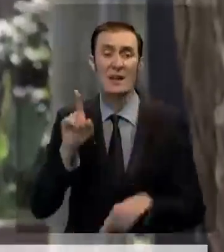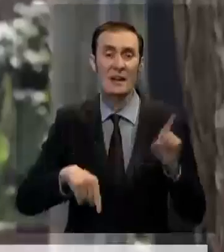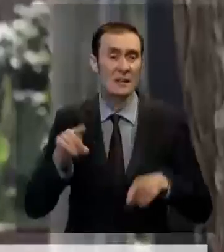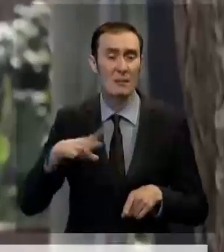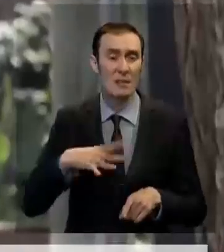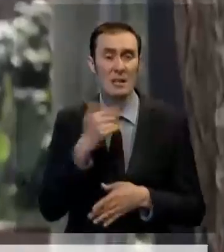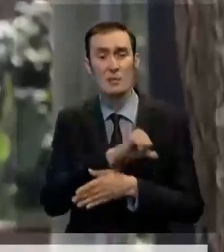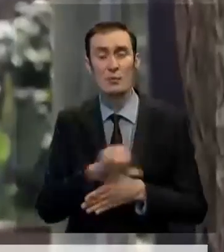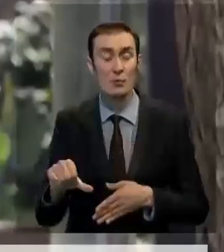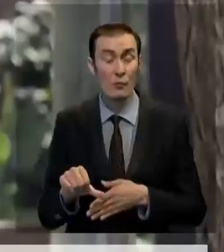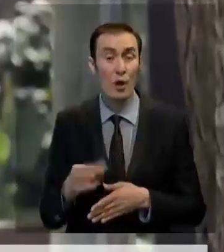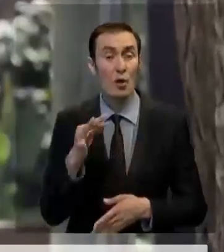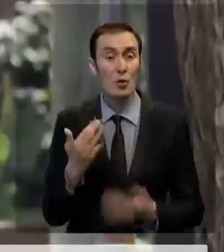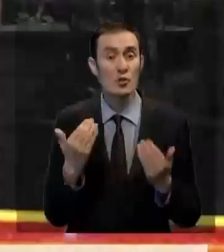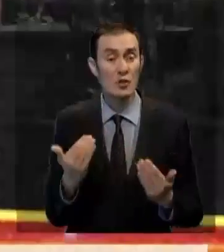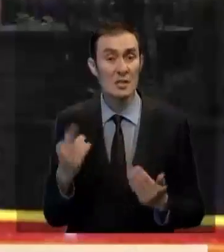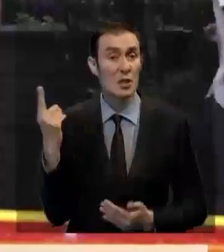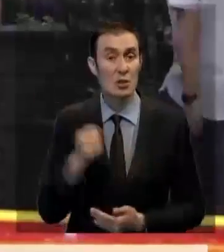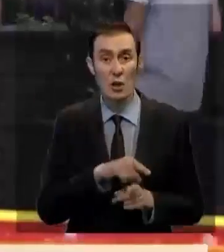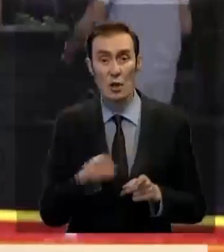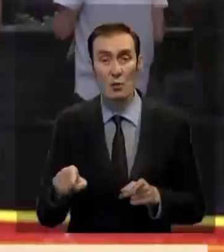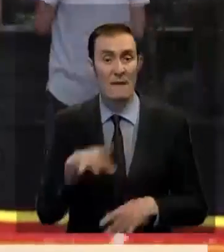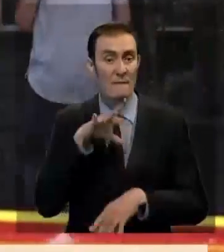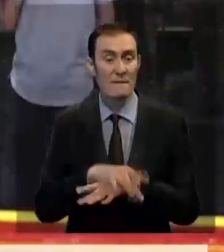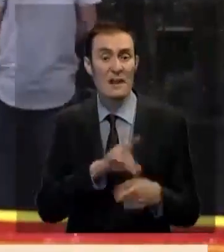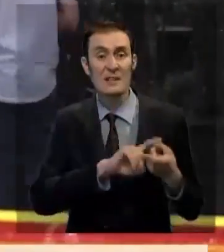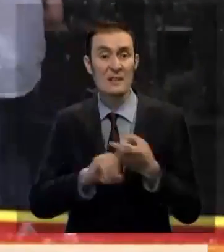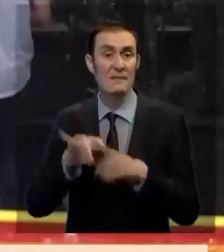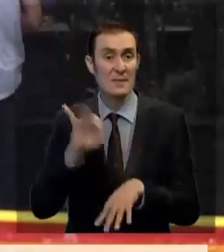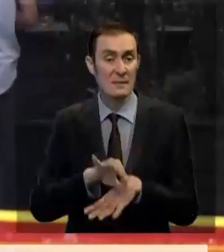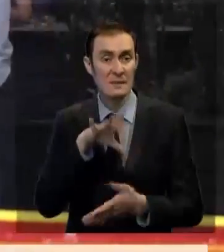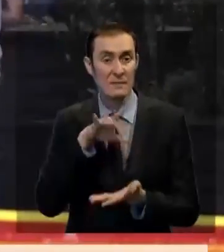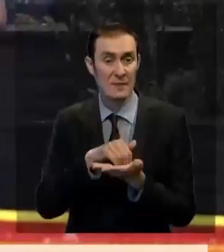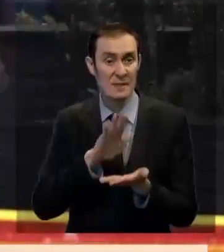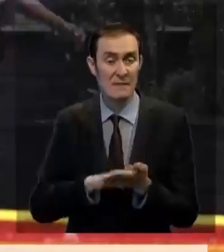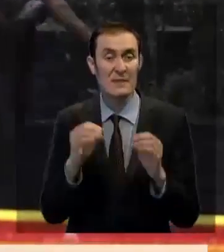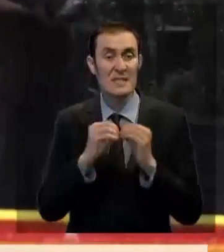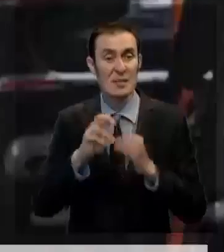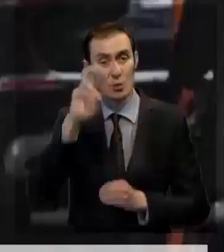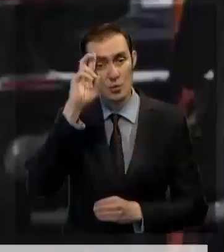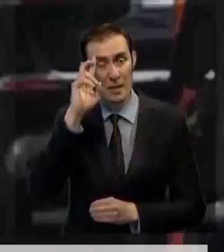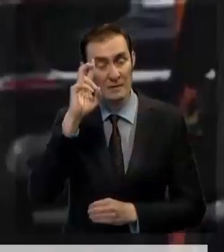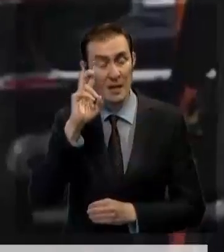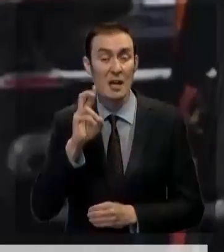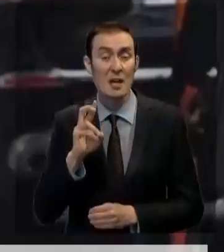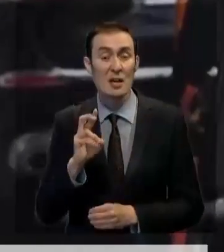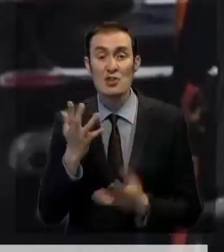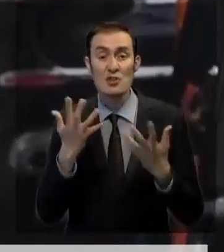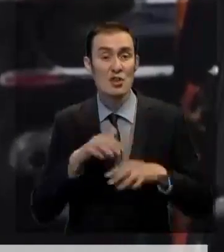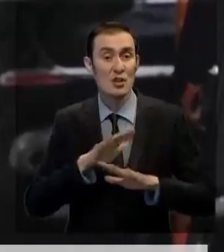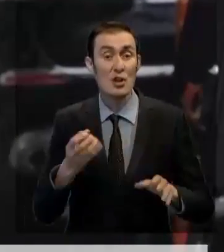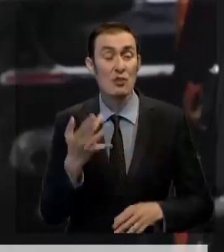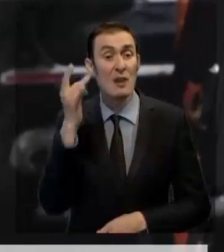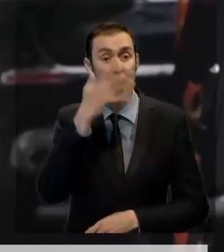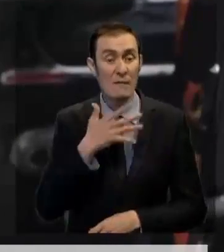выходило за пределы региона. Но меньше чем за неделю случаи инфицирования зафиксировали в 10 странах на 3 континентах, не считая